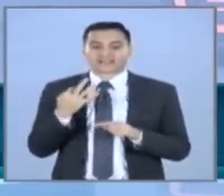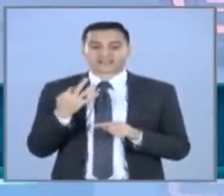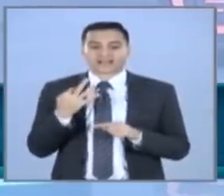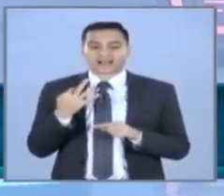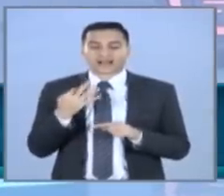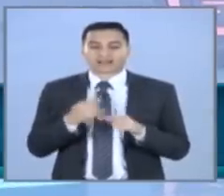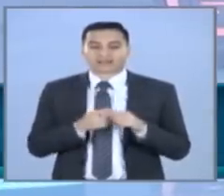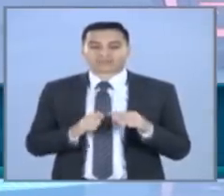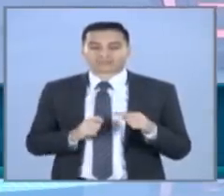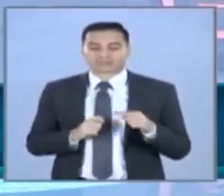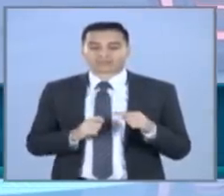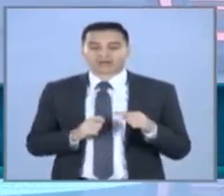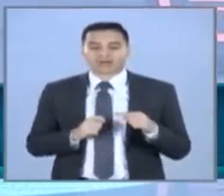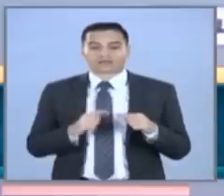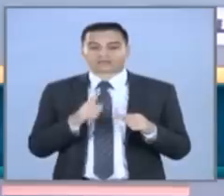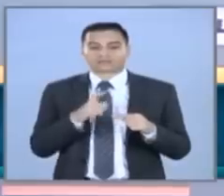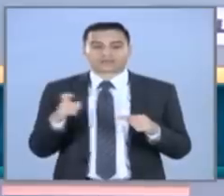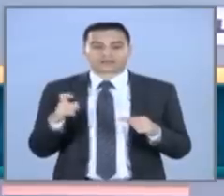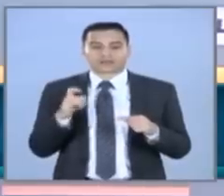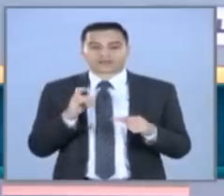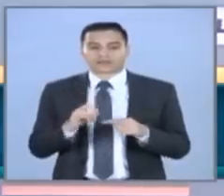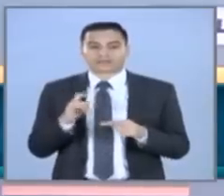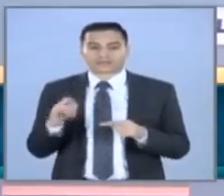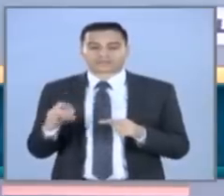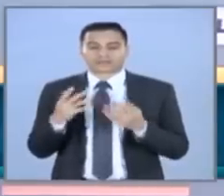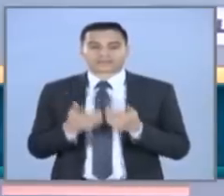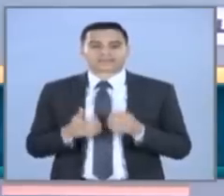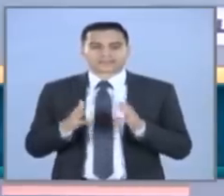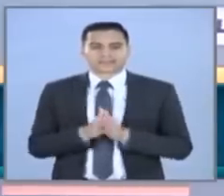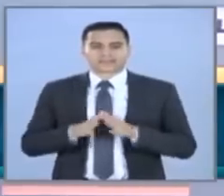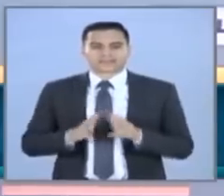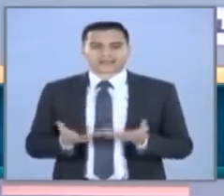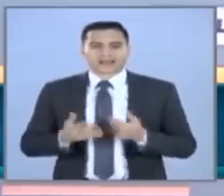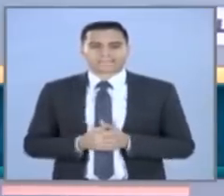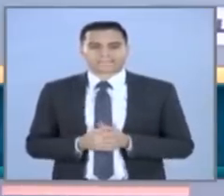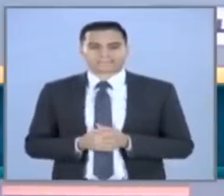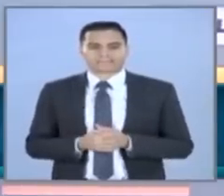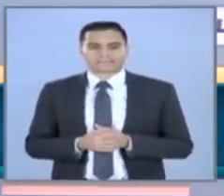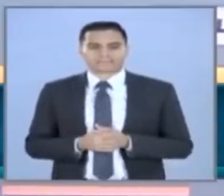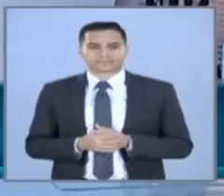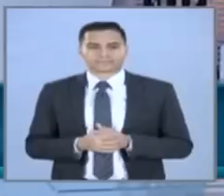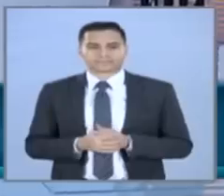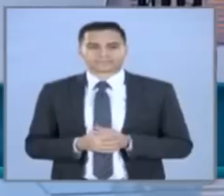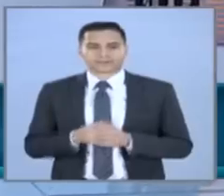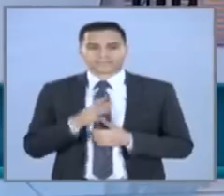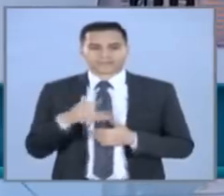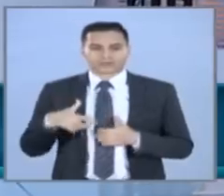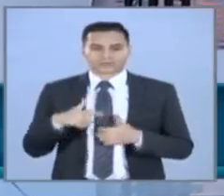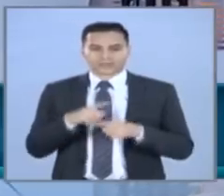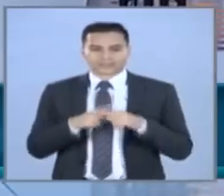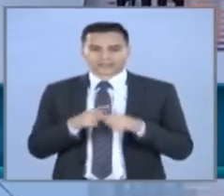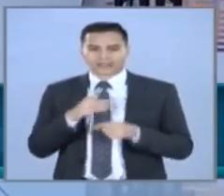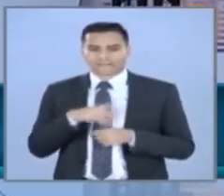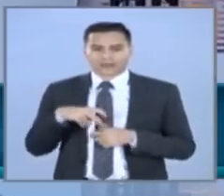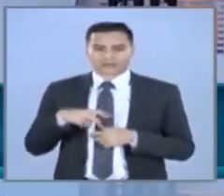160 زائد 180 في 3 ناقص 155 يساوي كام؟ 160